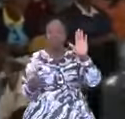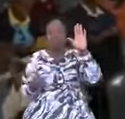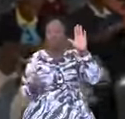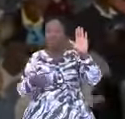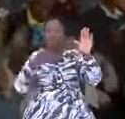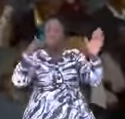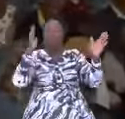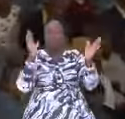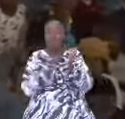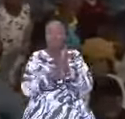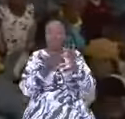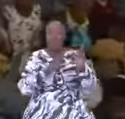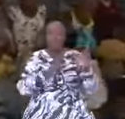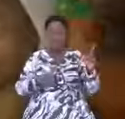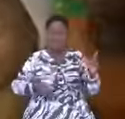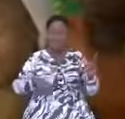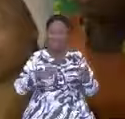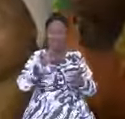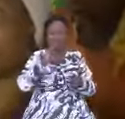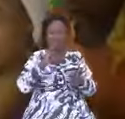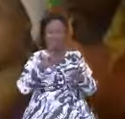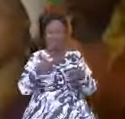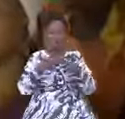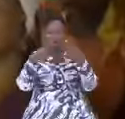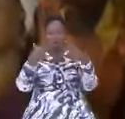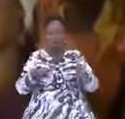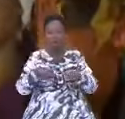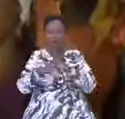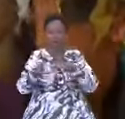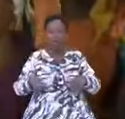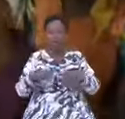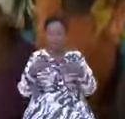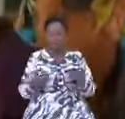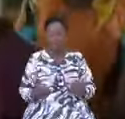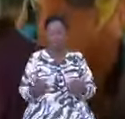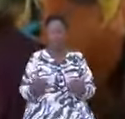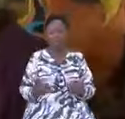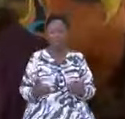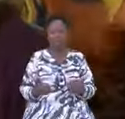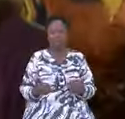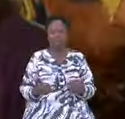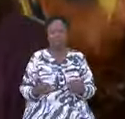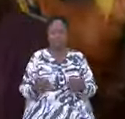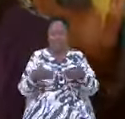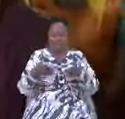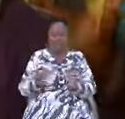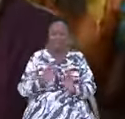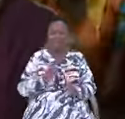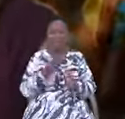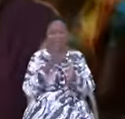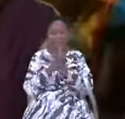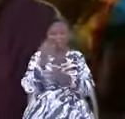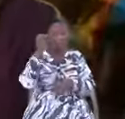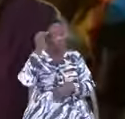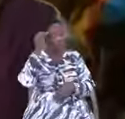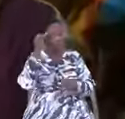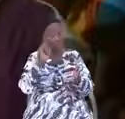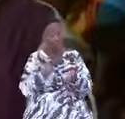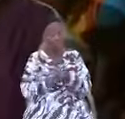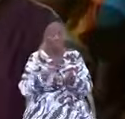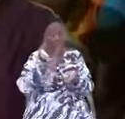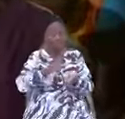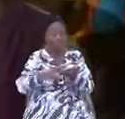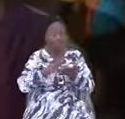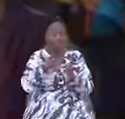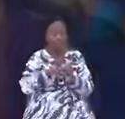toi la tête baissée les yeux fermés tu sais que le pardon est disponible un cri ce soit